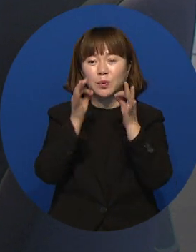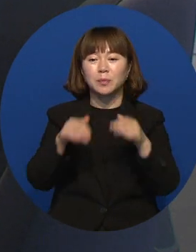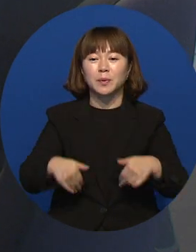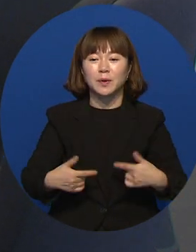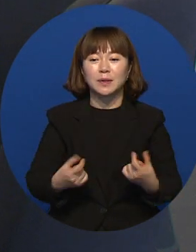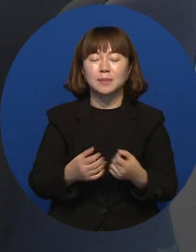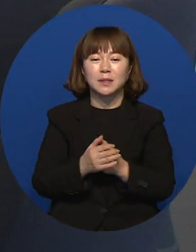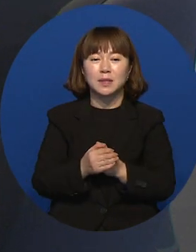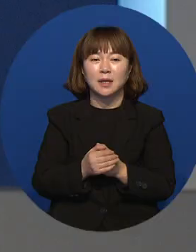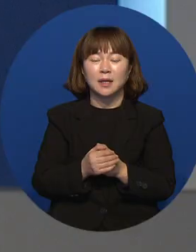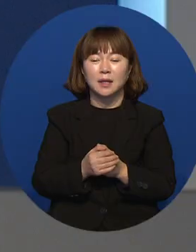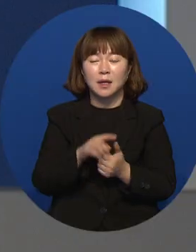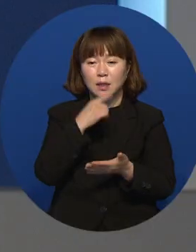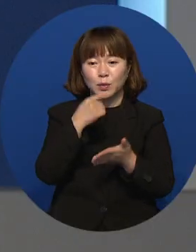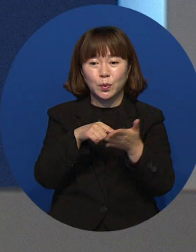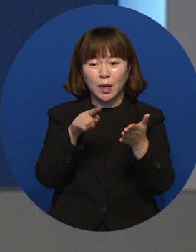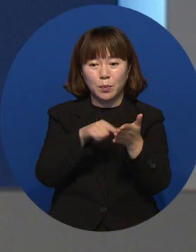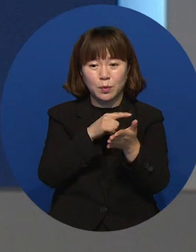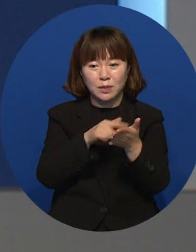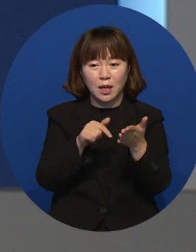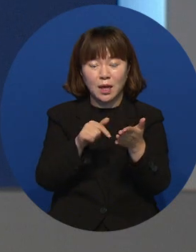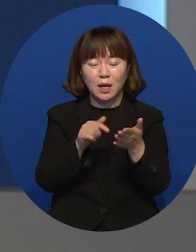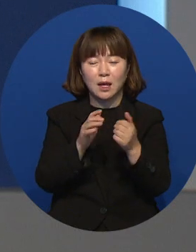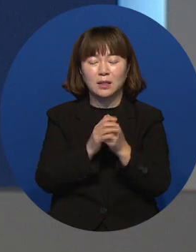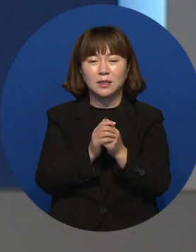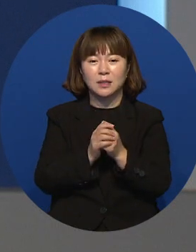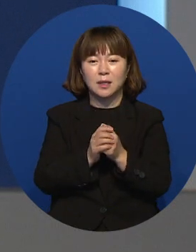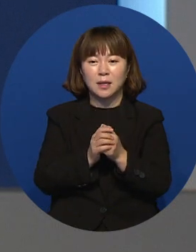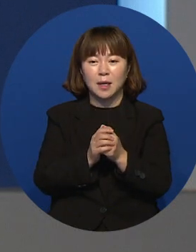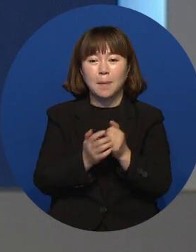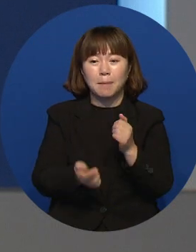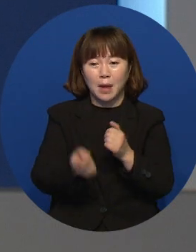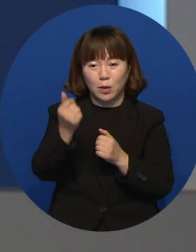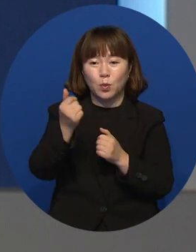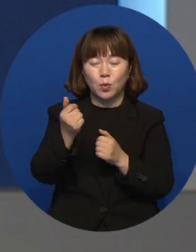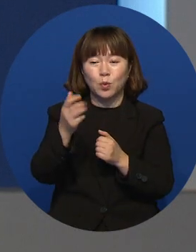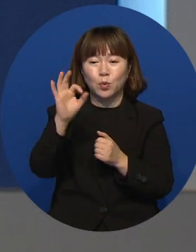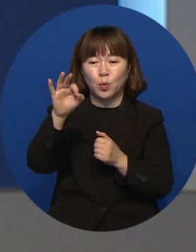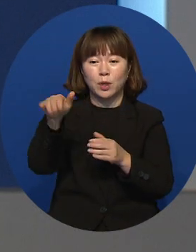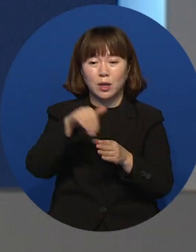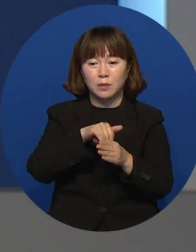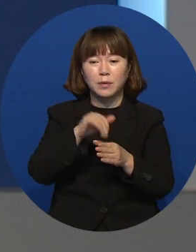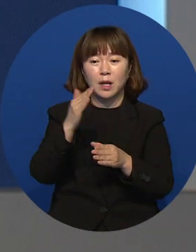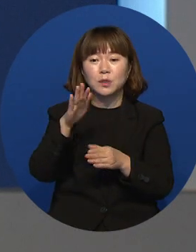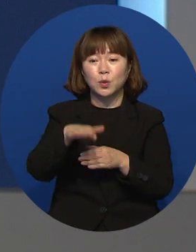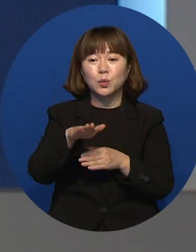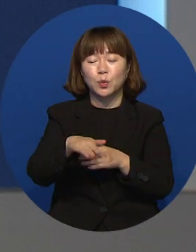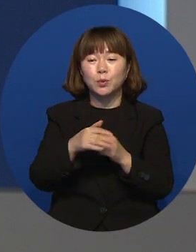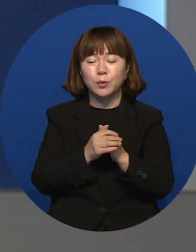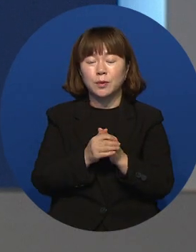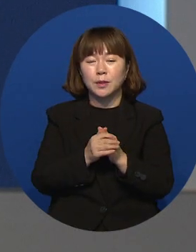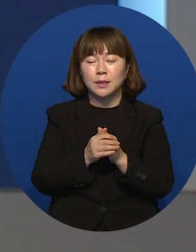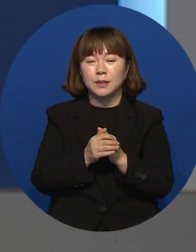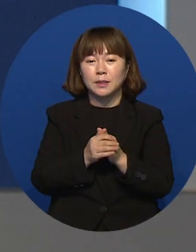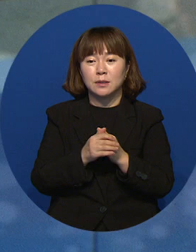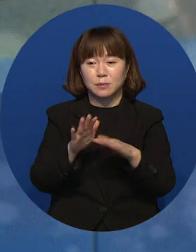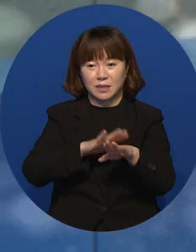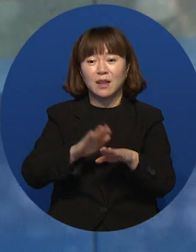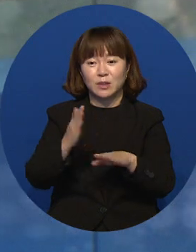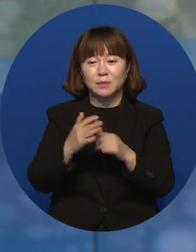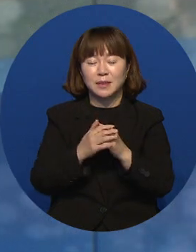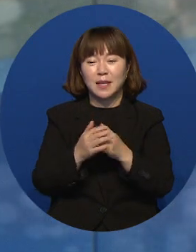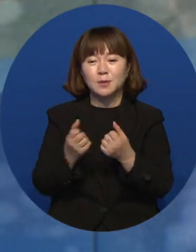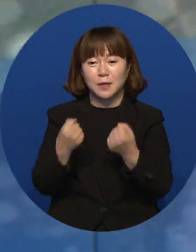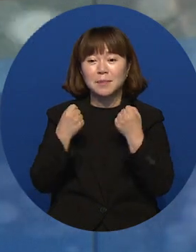가지고 있으며 손실보상 원하시는 만큼 다르지만 그래도 당일날 바로 입금 될 정도로 좀 시스템이 갖춰져 짠 아예 러 줘 예 그 힘을 얻으시고 각